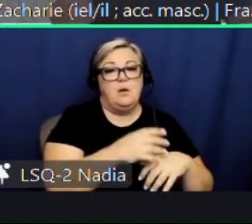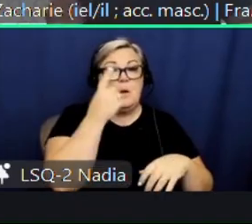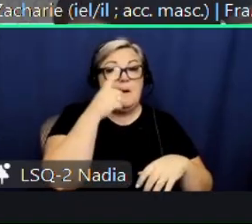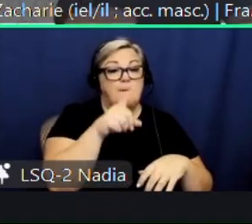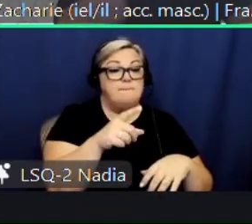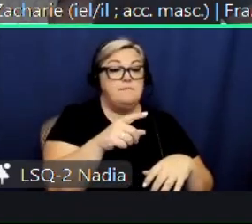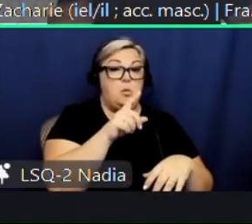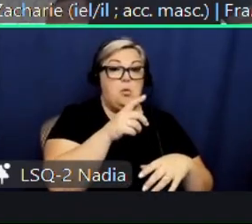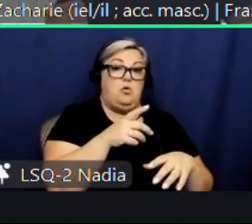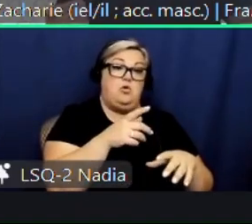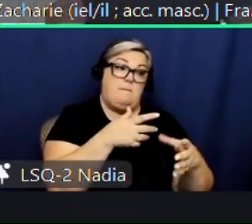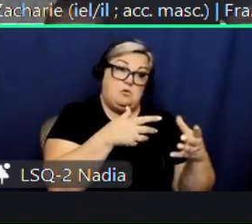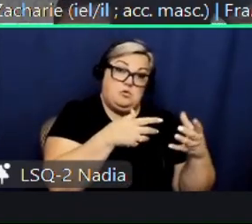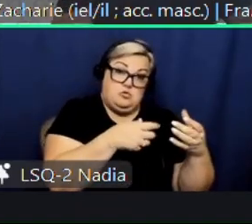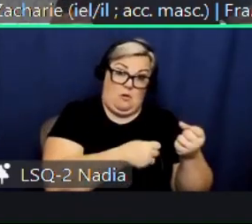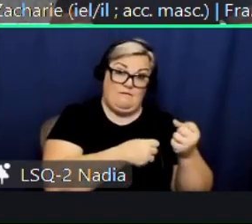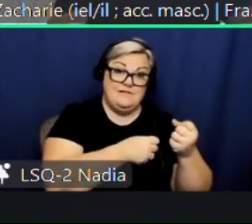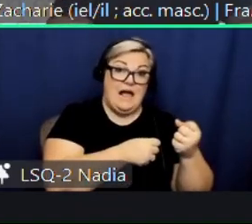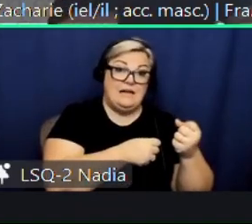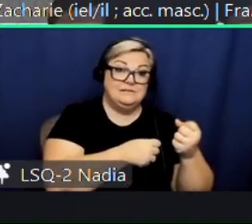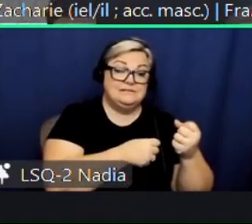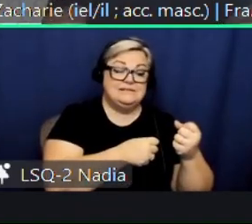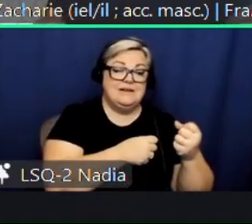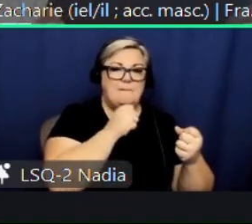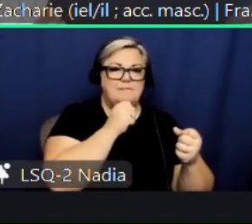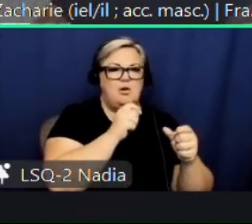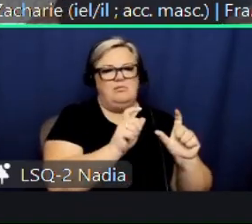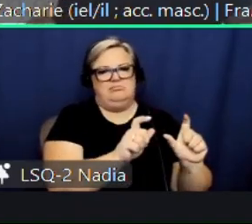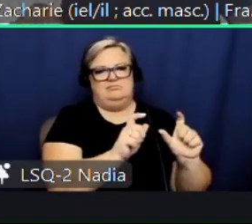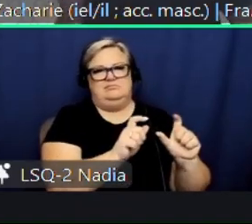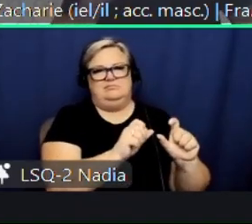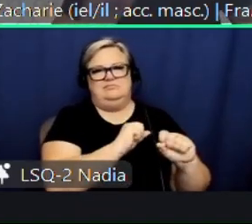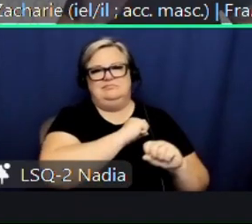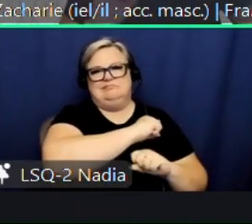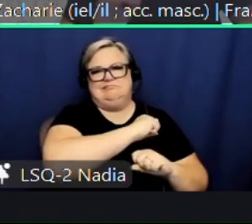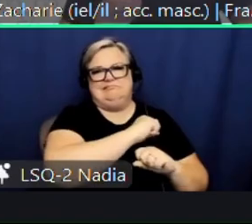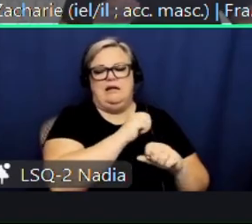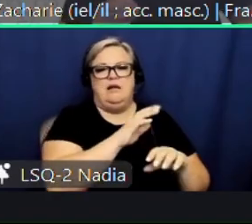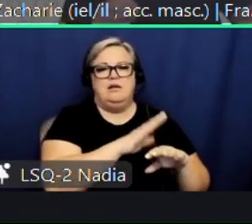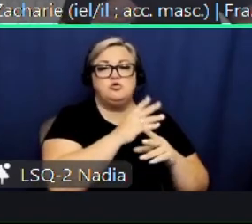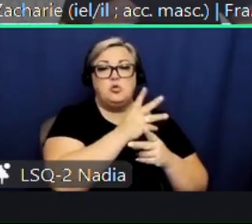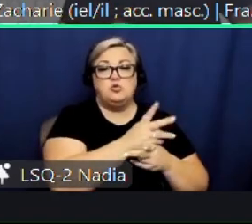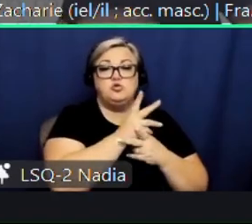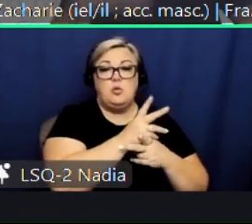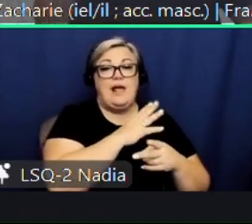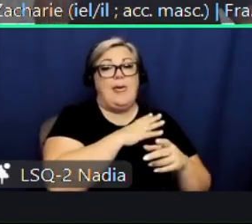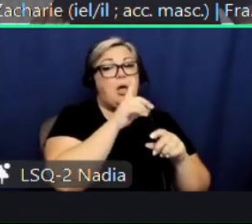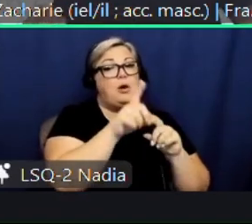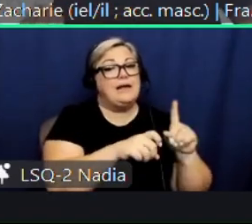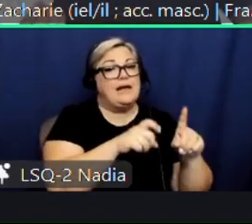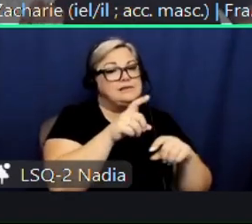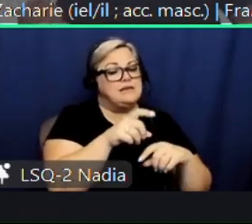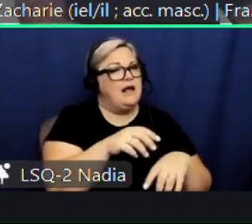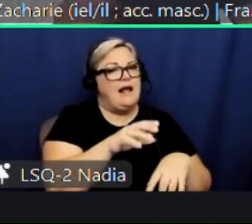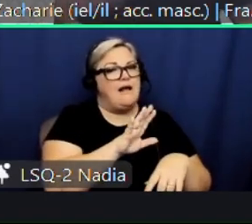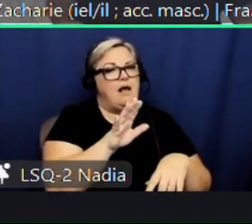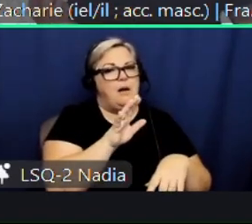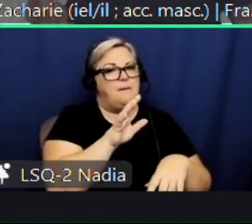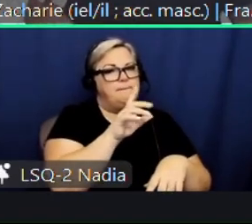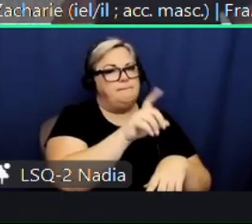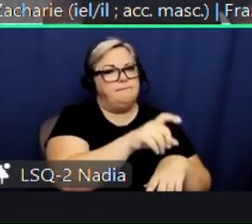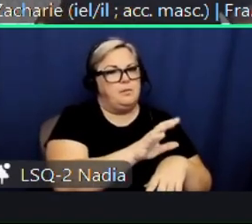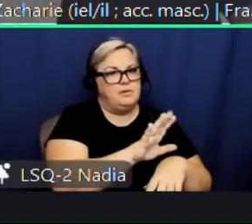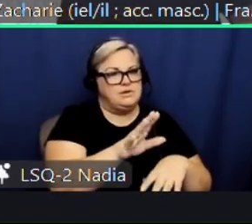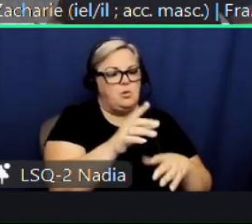la confiance et de ne pas contribuer à la méfiance ou à l'évitement de soins, il y a certaines questions qui sont aussi à ne pas poser ou